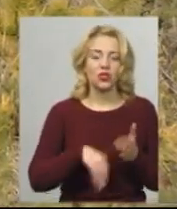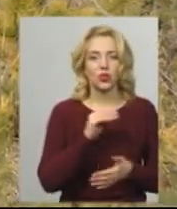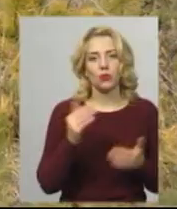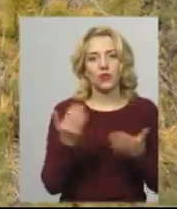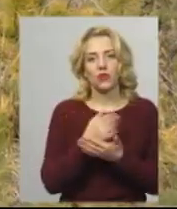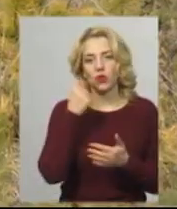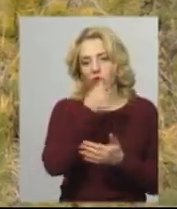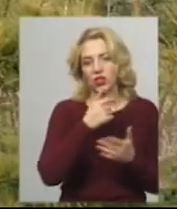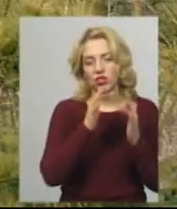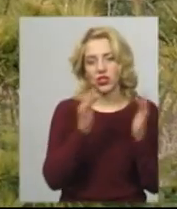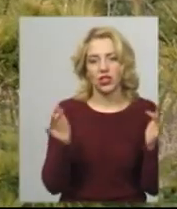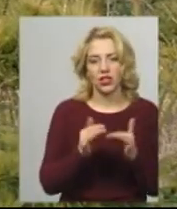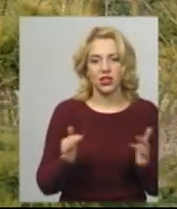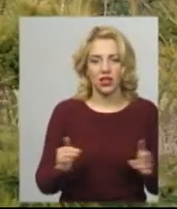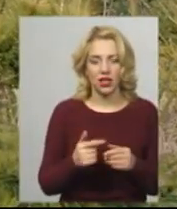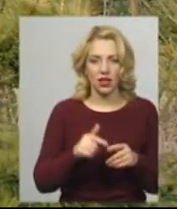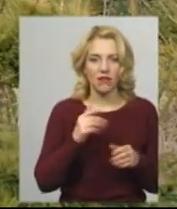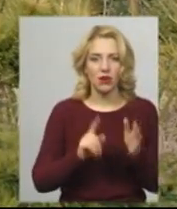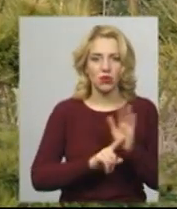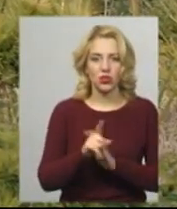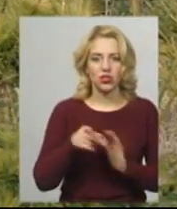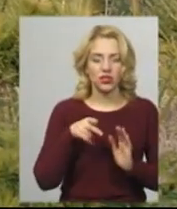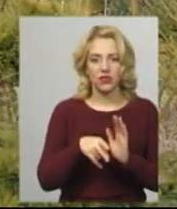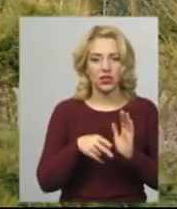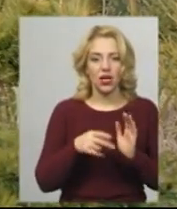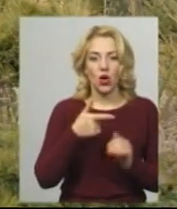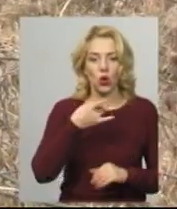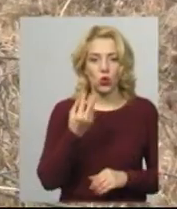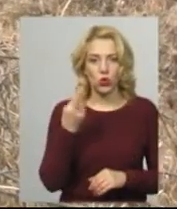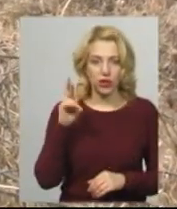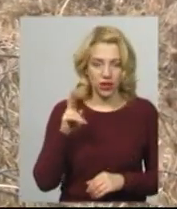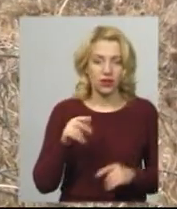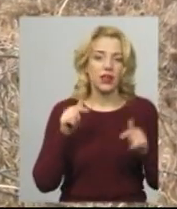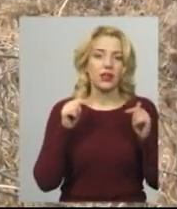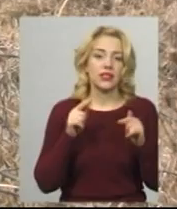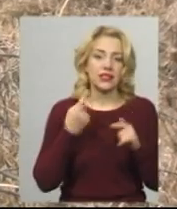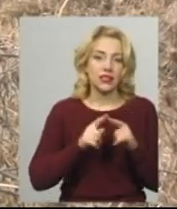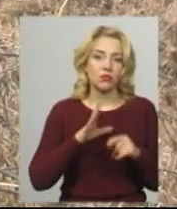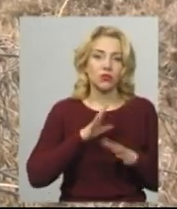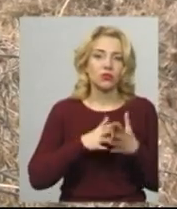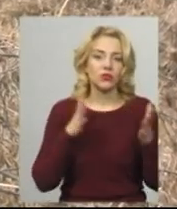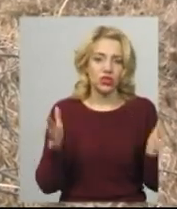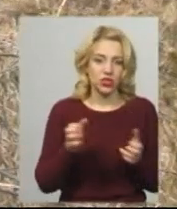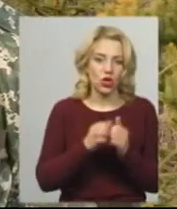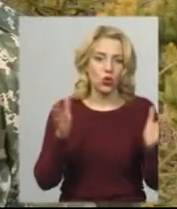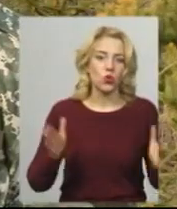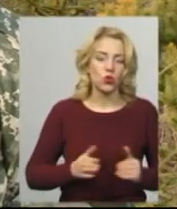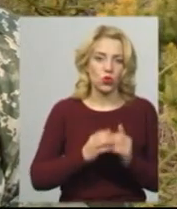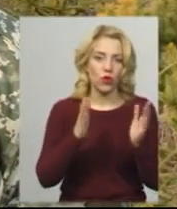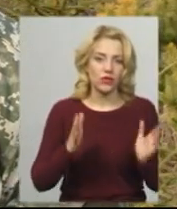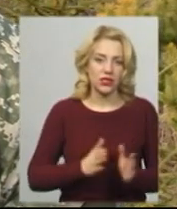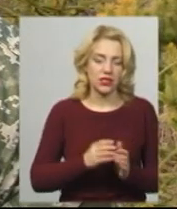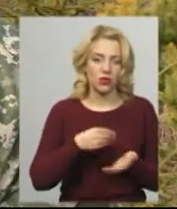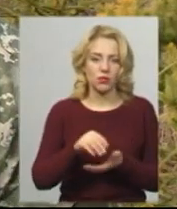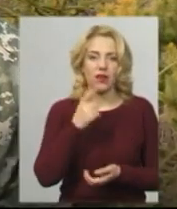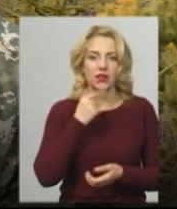дерева у Хмельницького лісомисливського господарства почали ще на початку грудня, каже Сергій Гришак. За його словами, це були переважно гуртові закупівлі. Красилівська